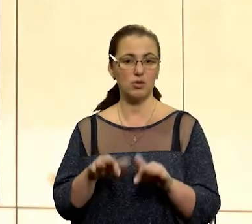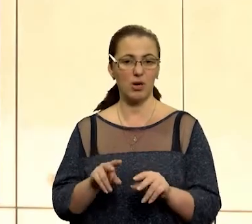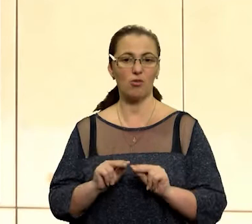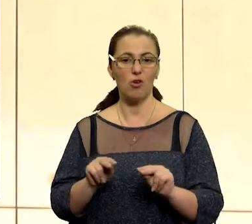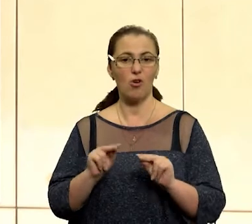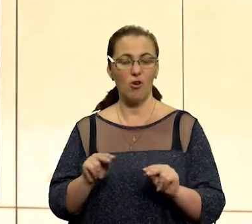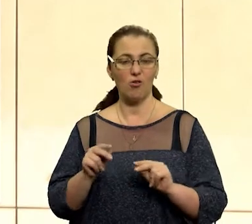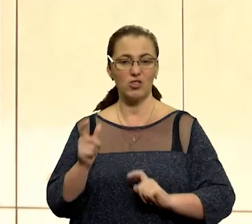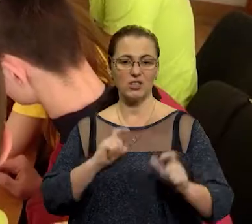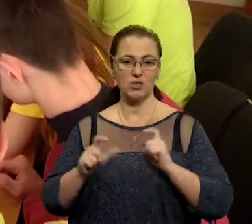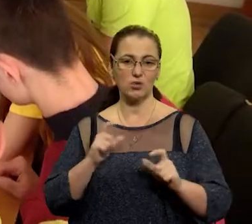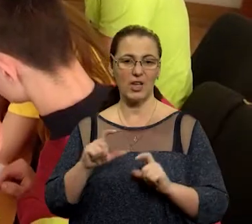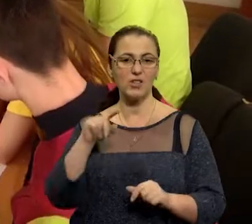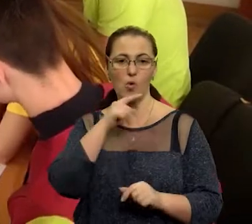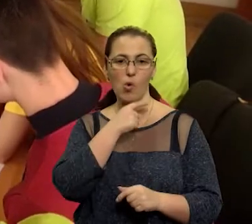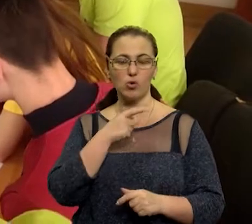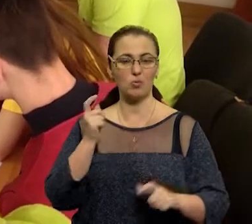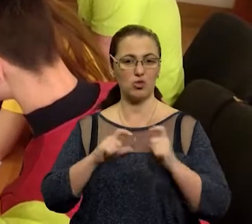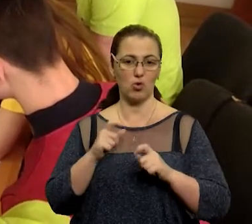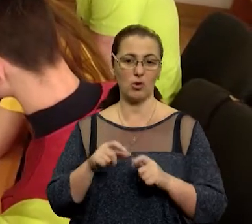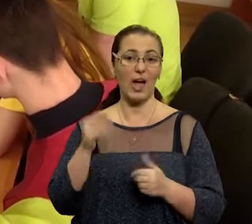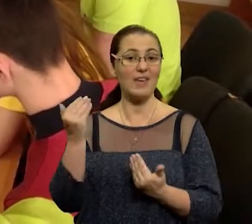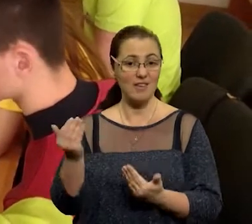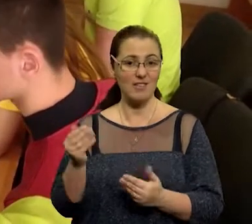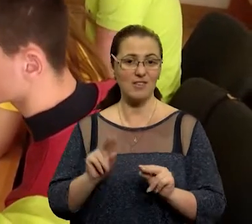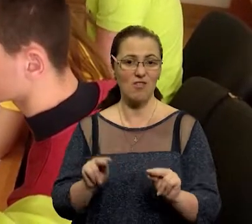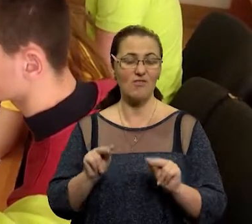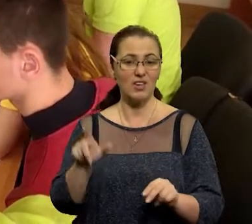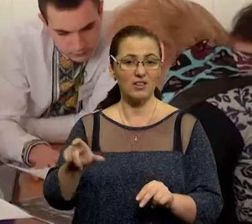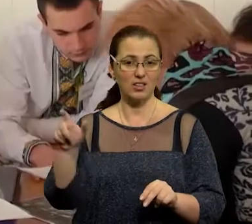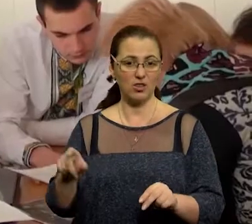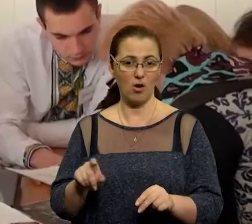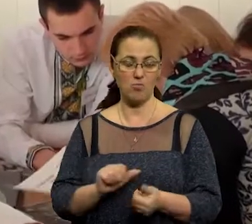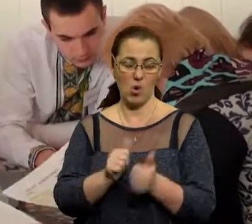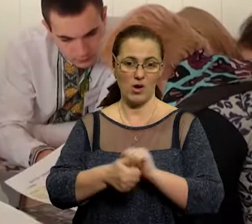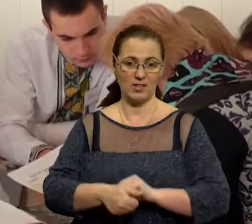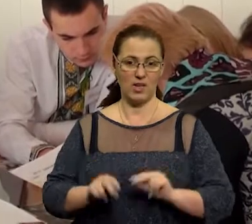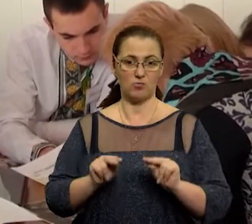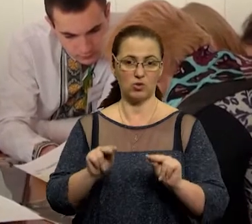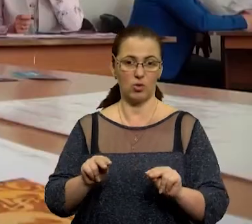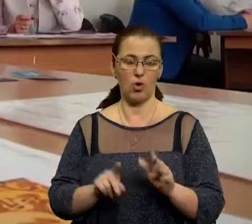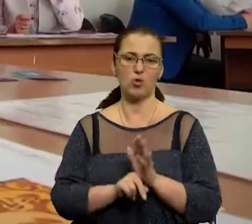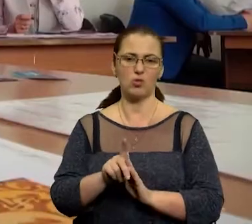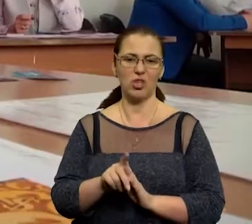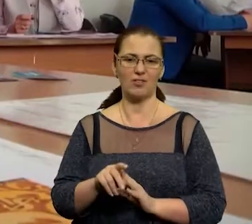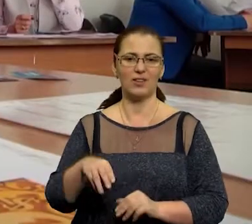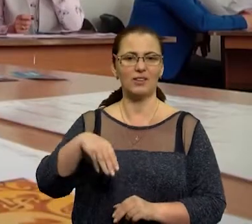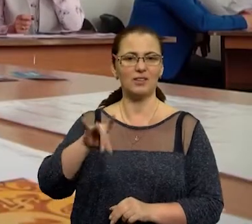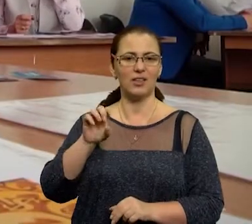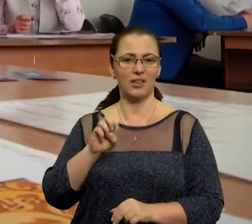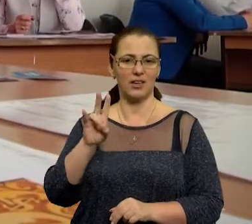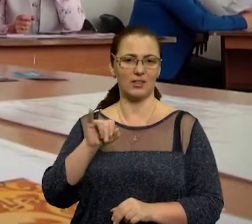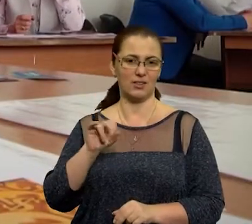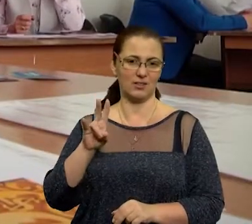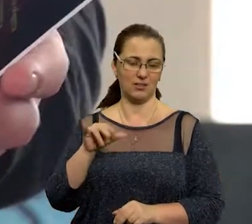студентів економічного коледжу, а ще їхніх вчителів, бо замість звичних уроків провадив тренінги. На них діти презентують свої